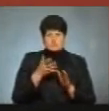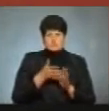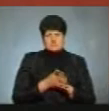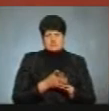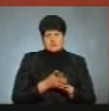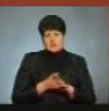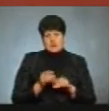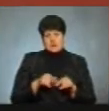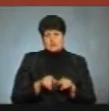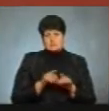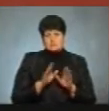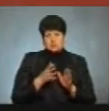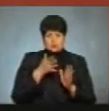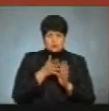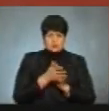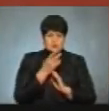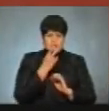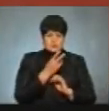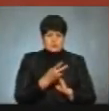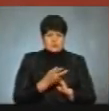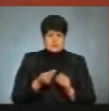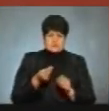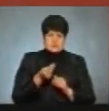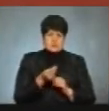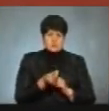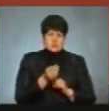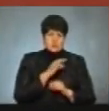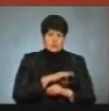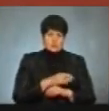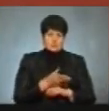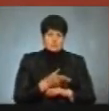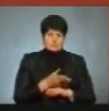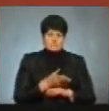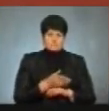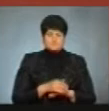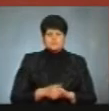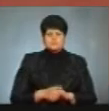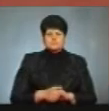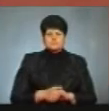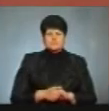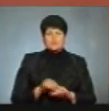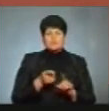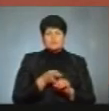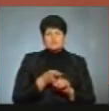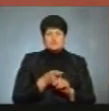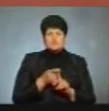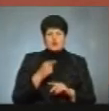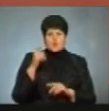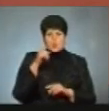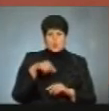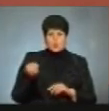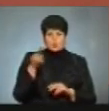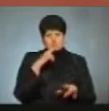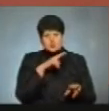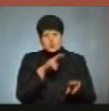знаєте, це ж. А так буде. Просора видно, заплатив, користуюся. Стосовно колеса огляду,